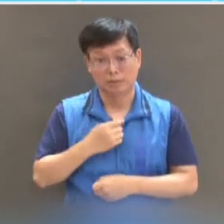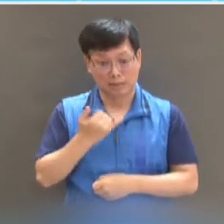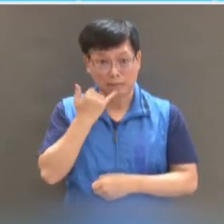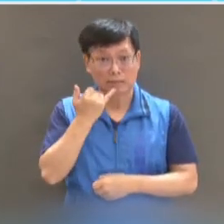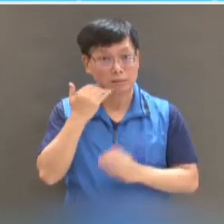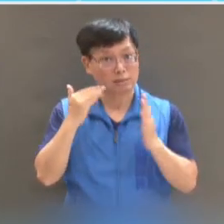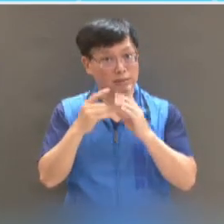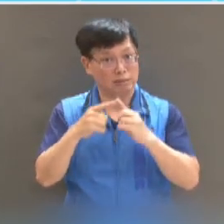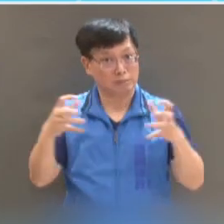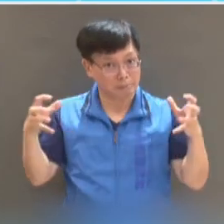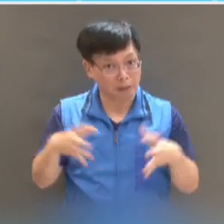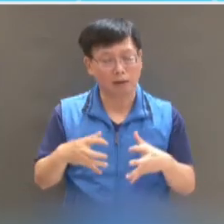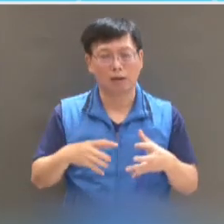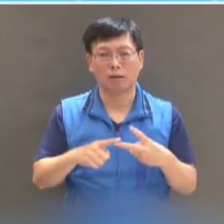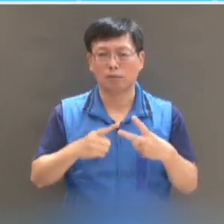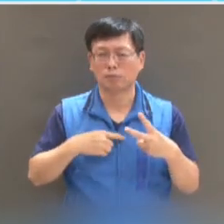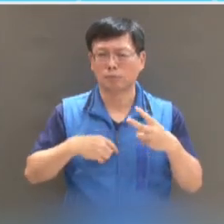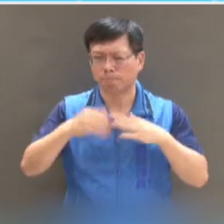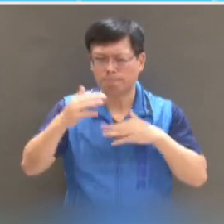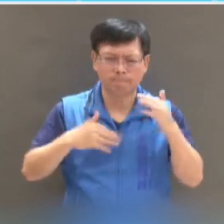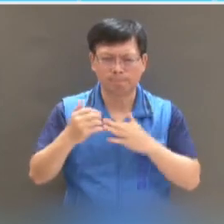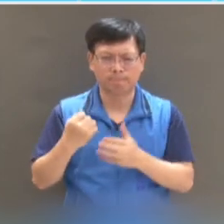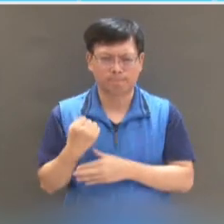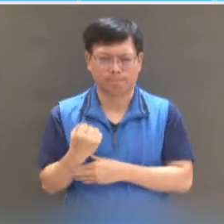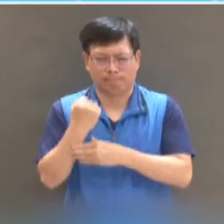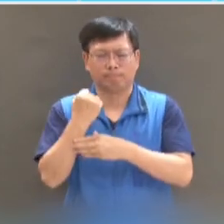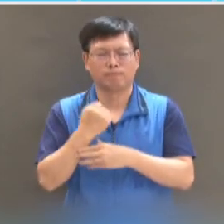起，让他们多一份的力量可以